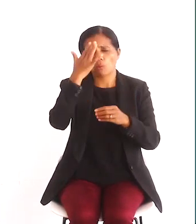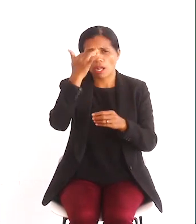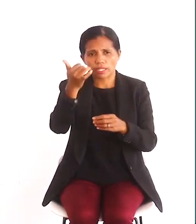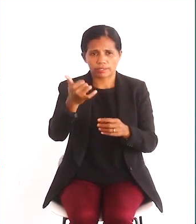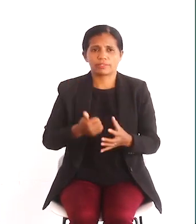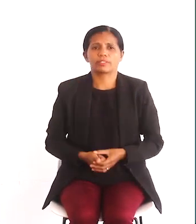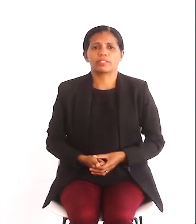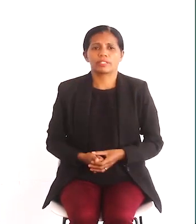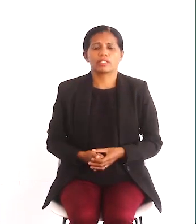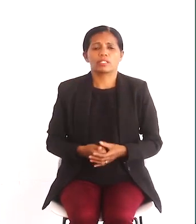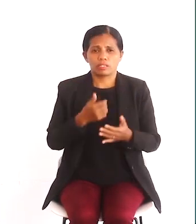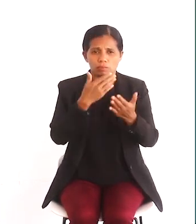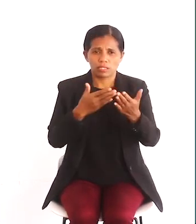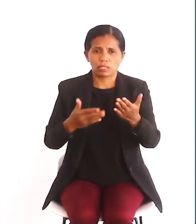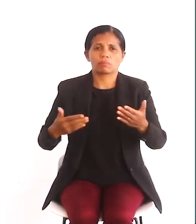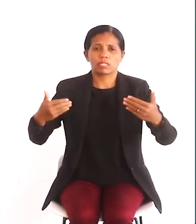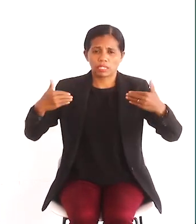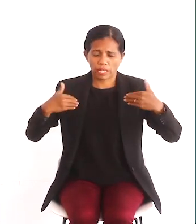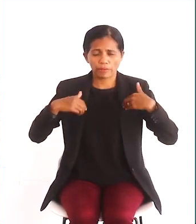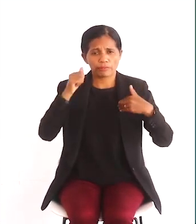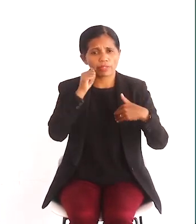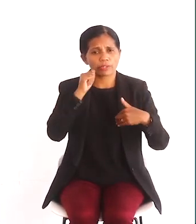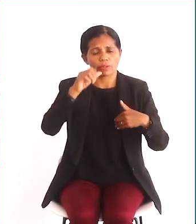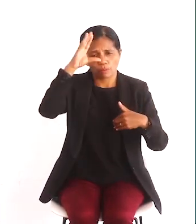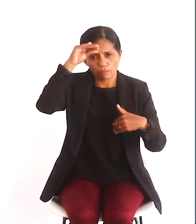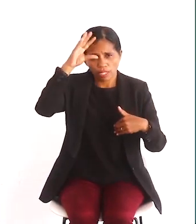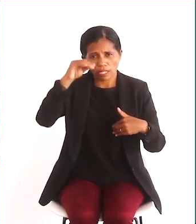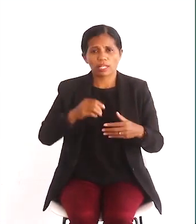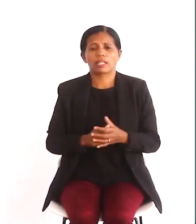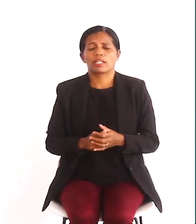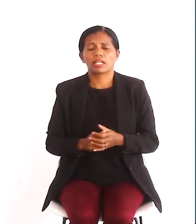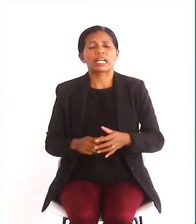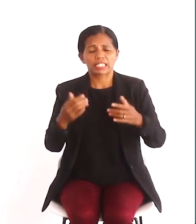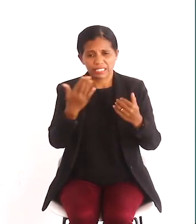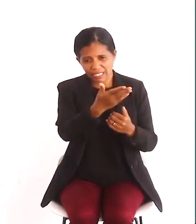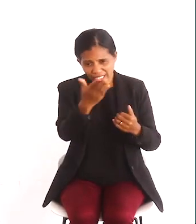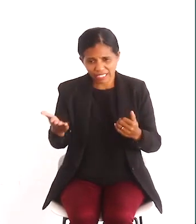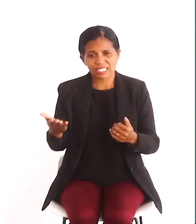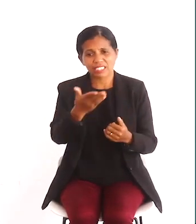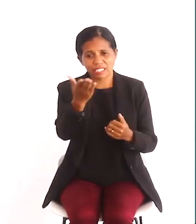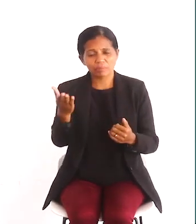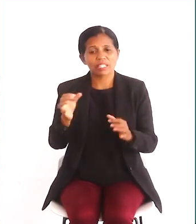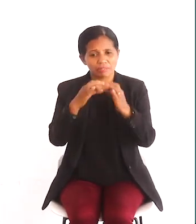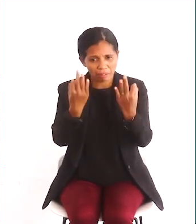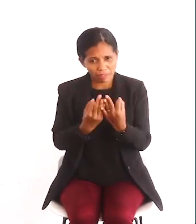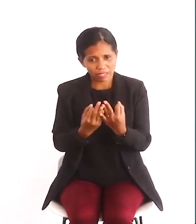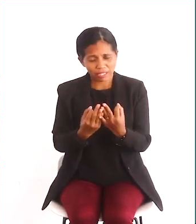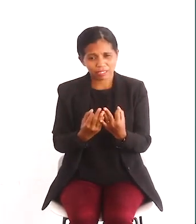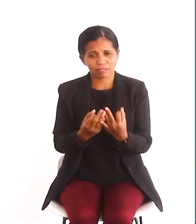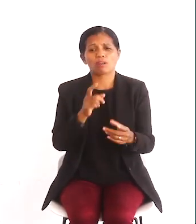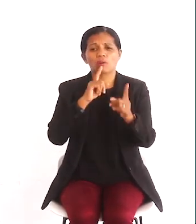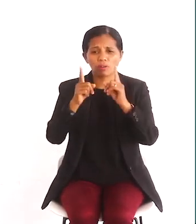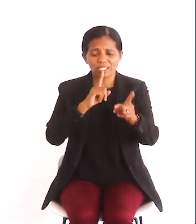rua, buat ni be akontese ho Julia no Tito, mos, acontece ia aling ne familia kalai? Explica